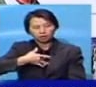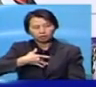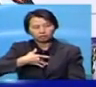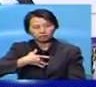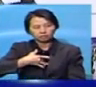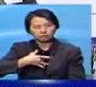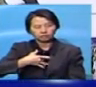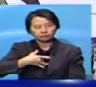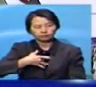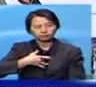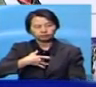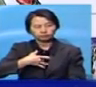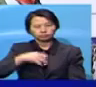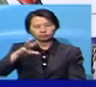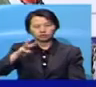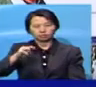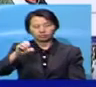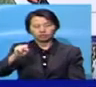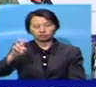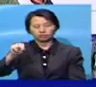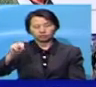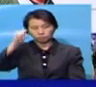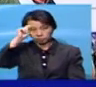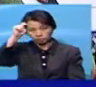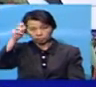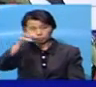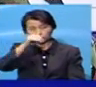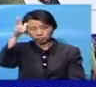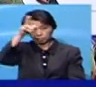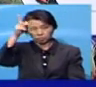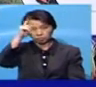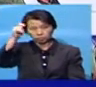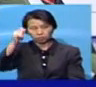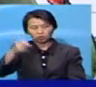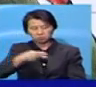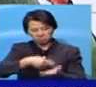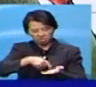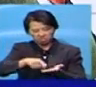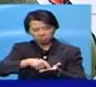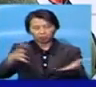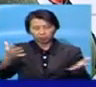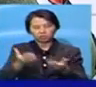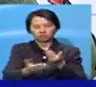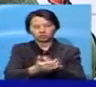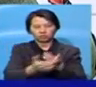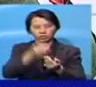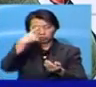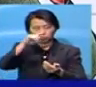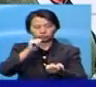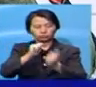seb Pi majenganu jugment terengganuang SP m untuk